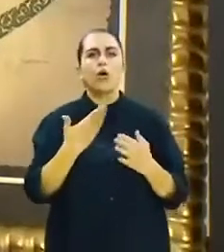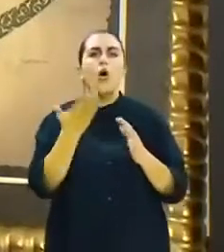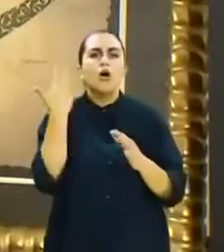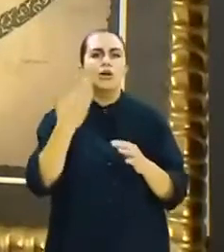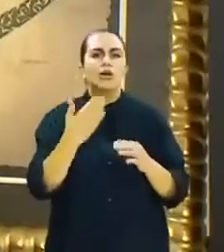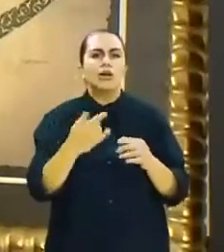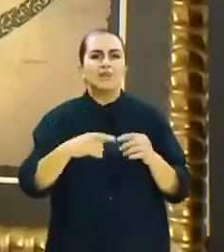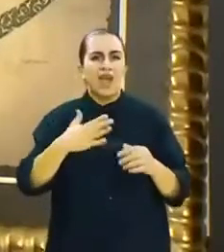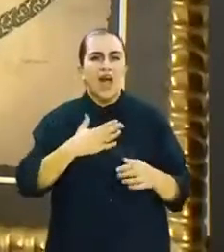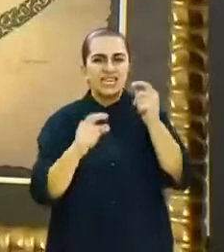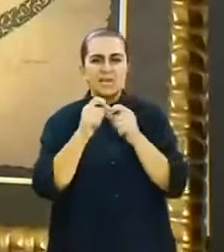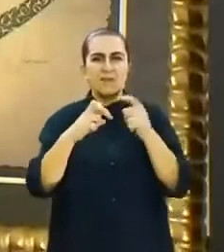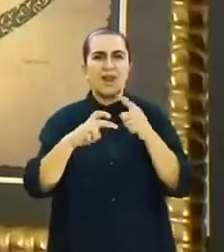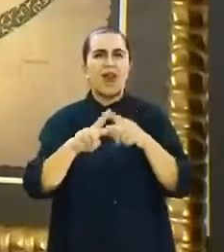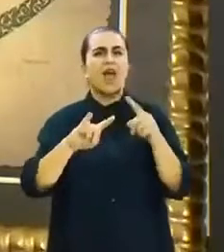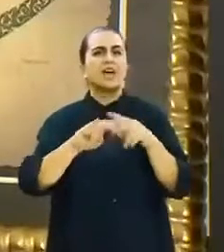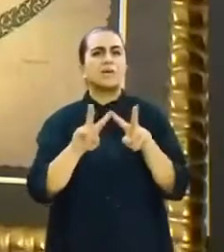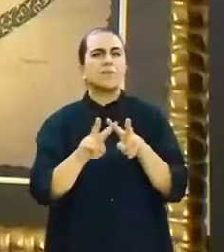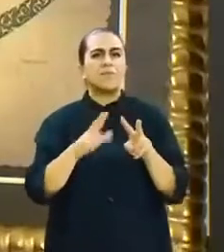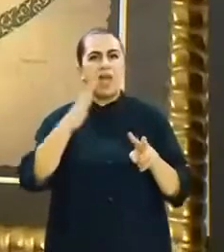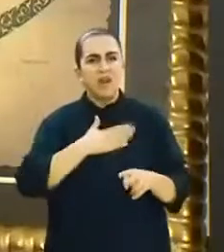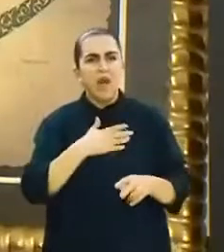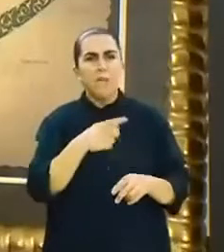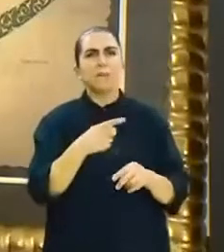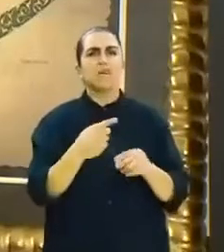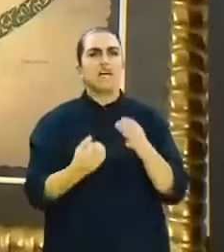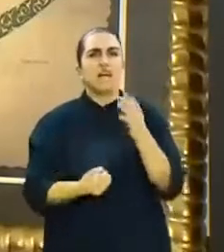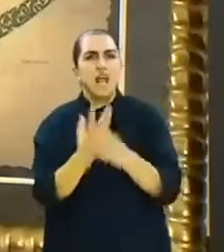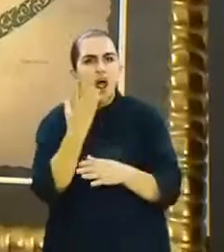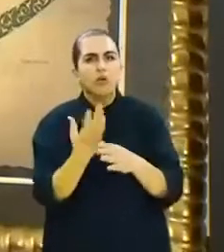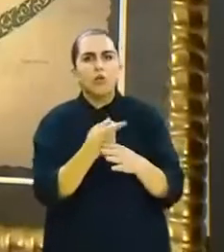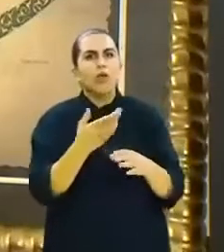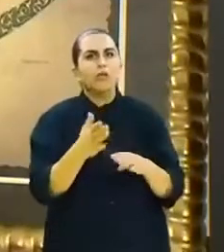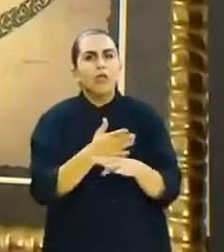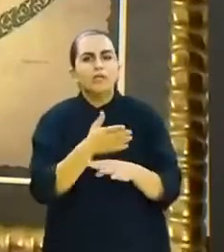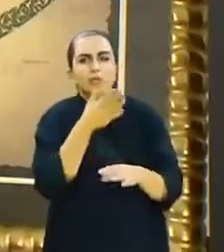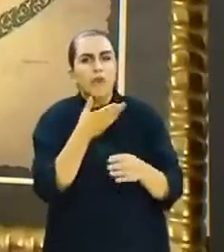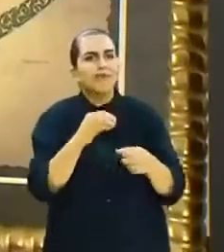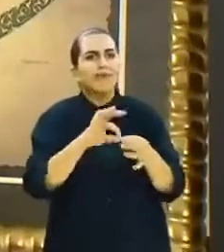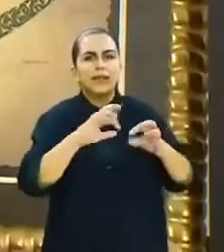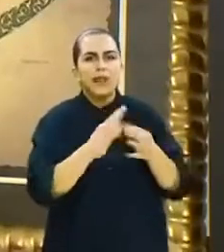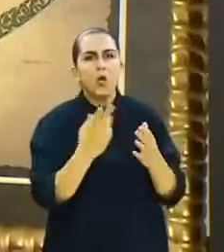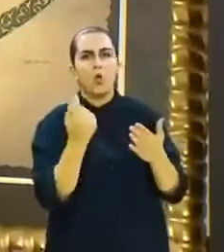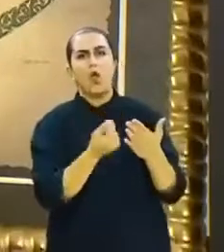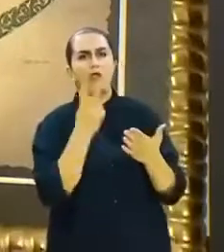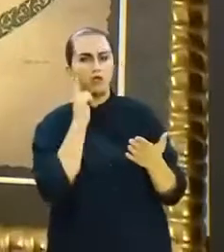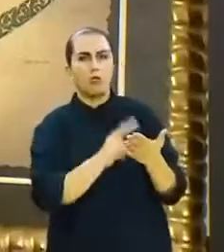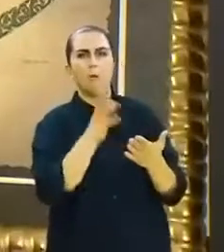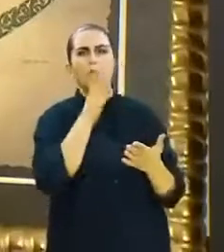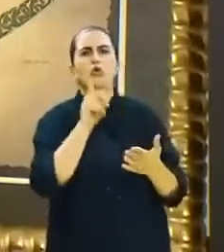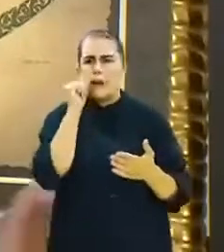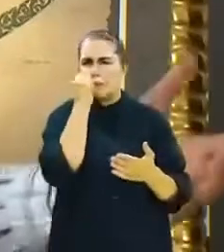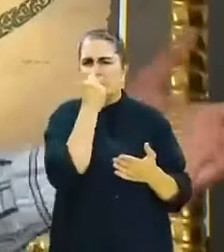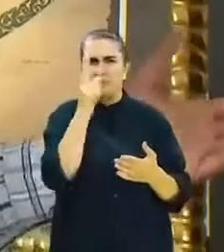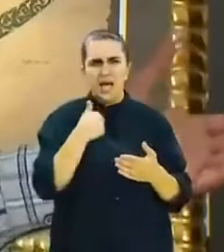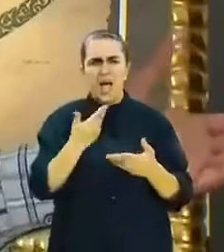İbrahim kıssası na baktığımız zaman Hz İbrahim Aleyhisselam'ın bir yaratıcı olduğunu nasıl aradığını görebiliriz çok basit bir